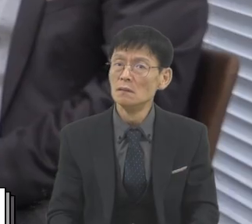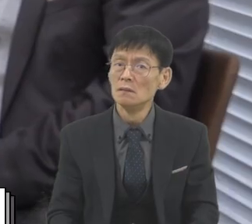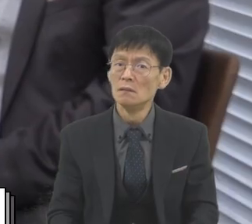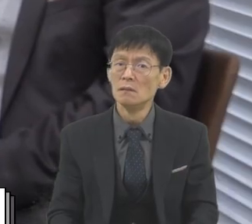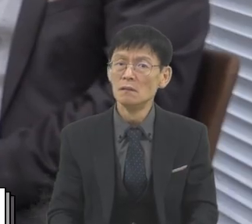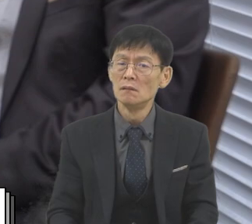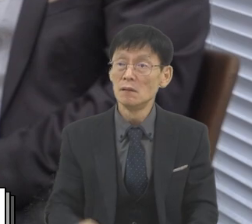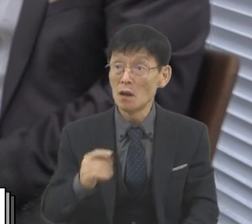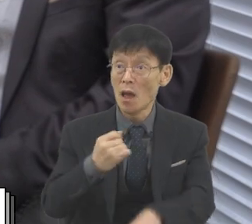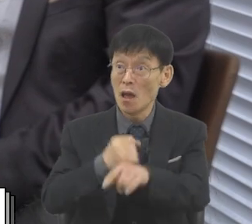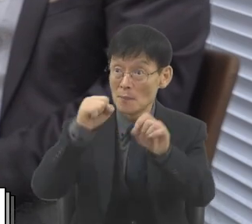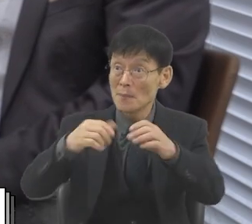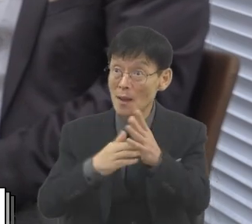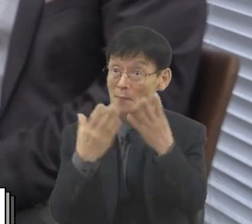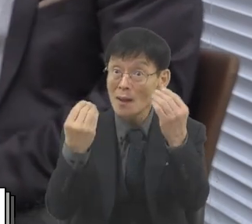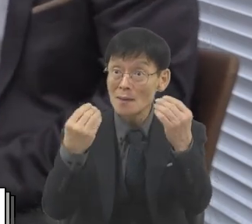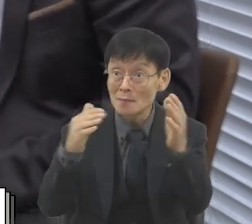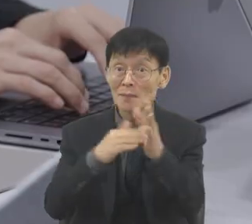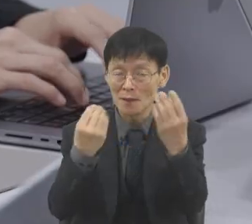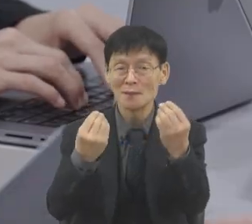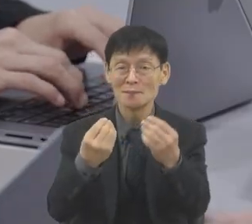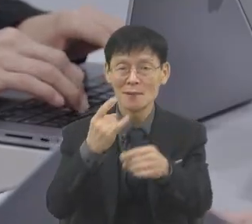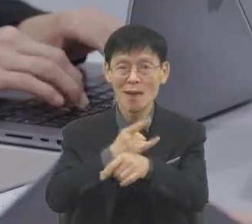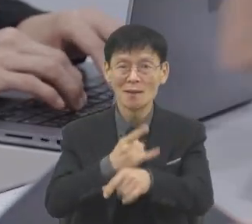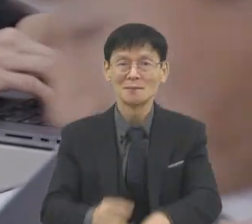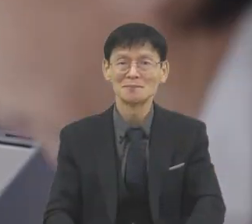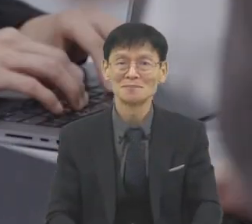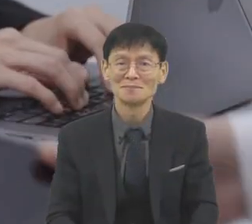네, 그렇게 하는 거예요. 네.